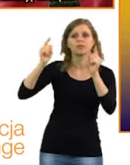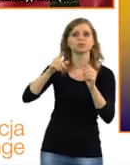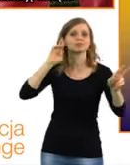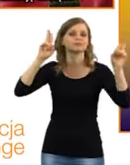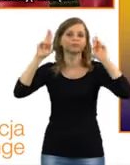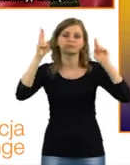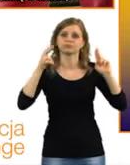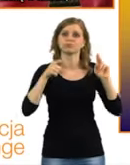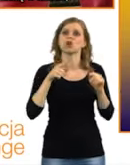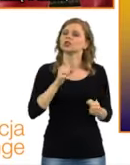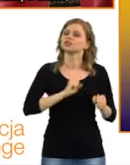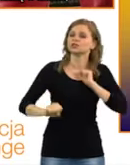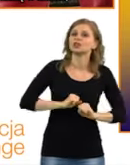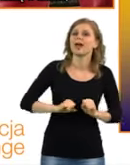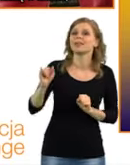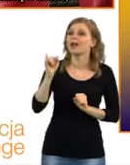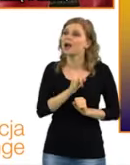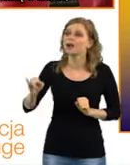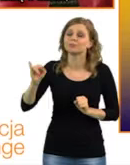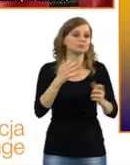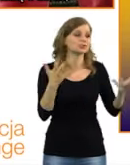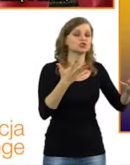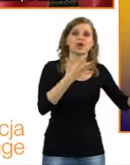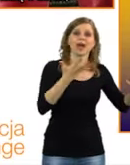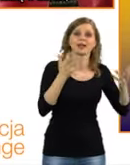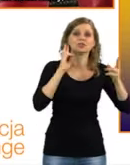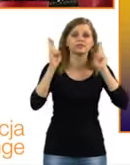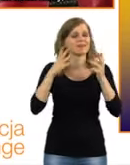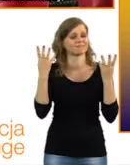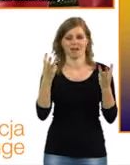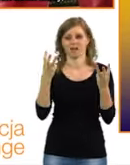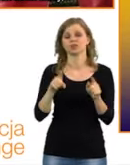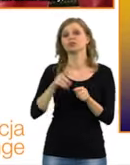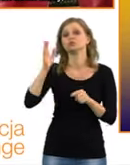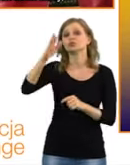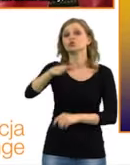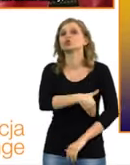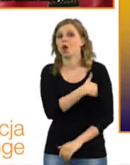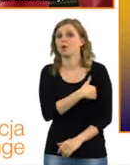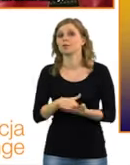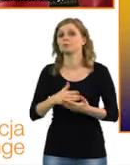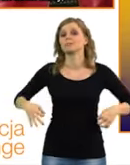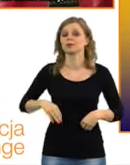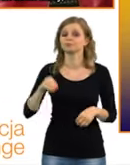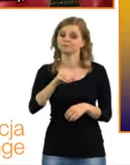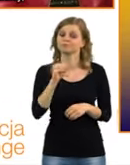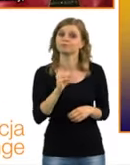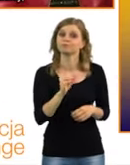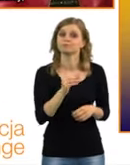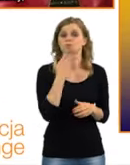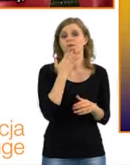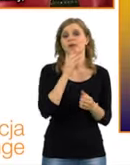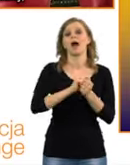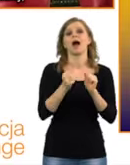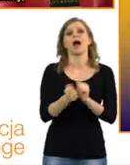na lokalizację są niezwykle ważne, jak również później w szkole. Jeśli pani do dziecka będzie mówiła, kolega będzie